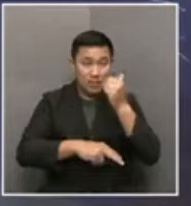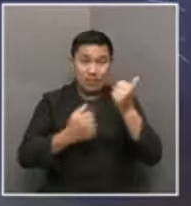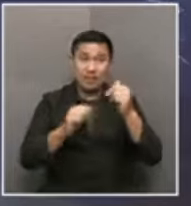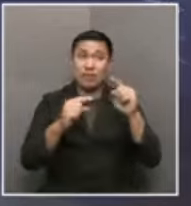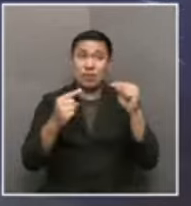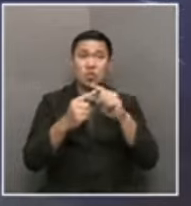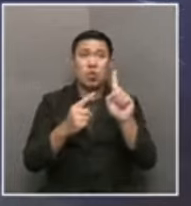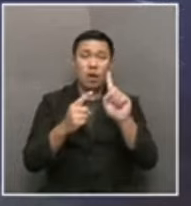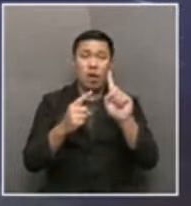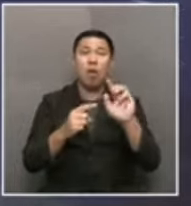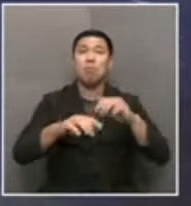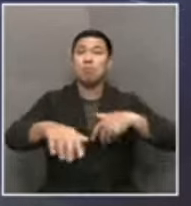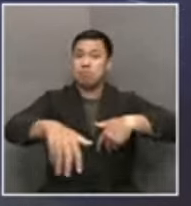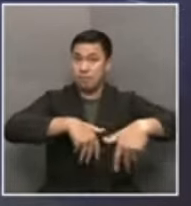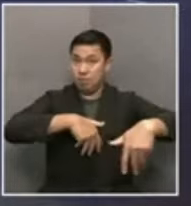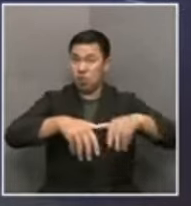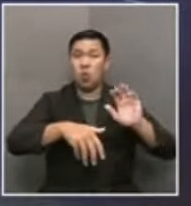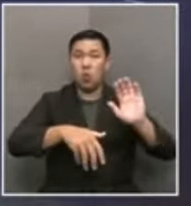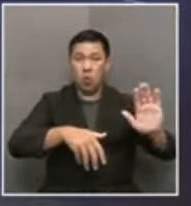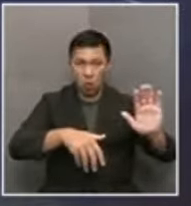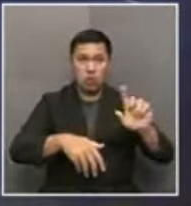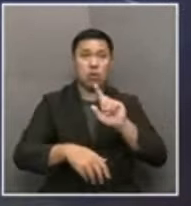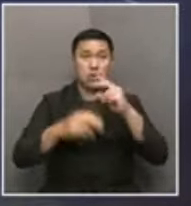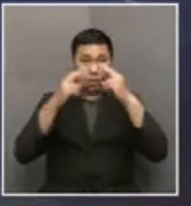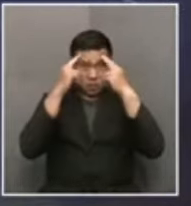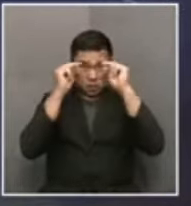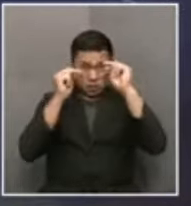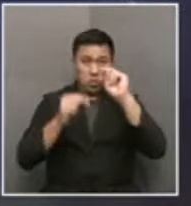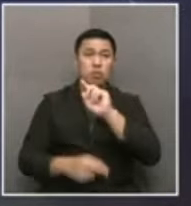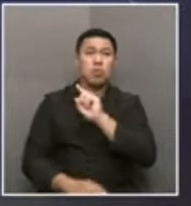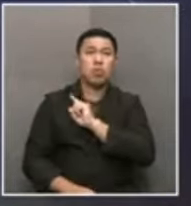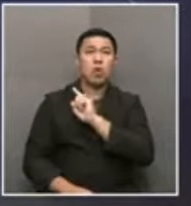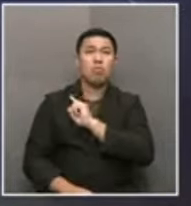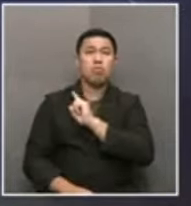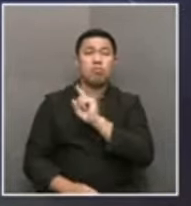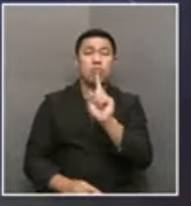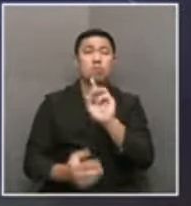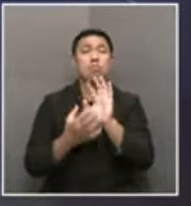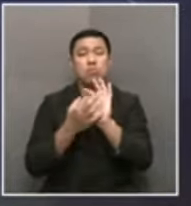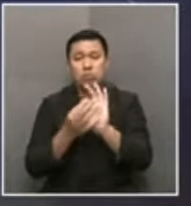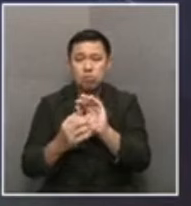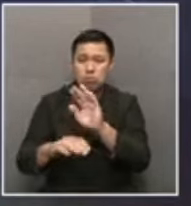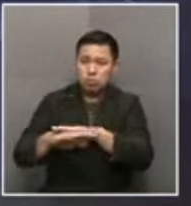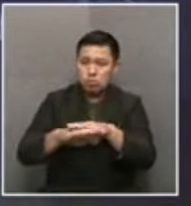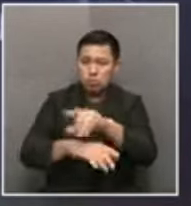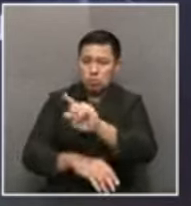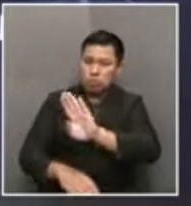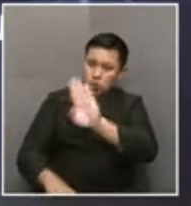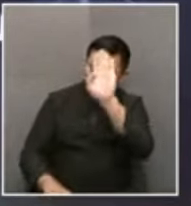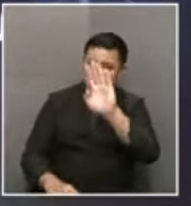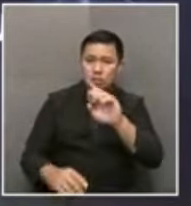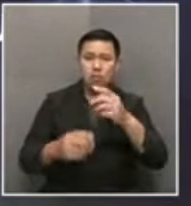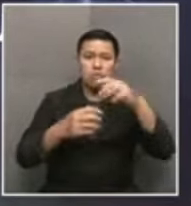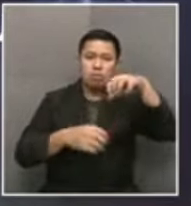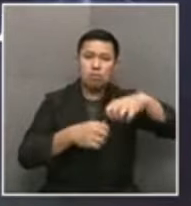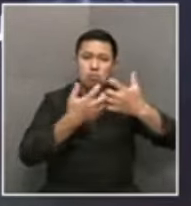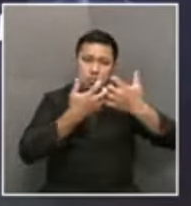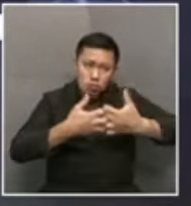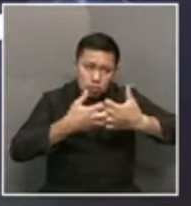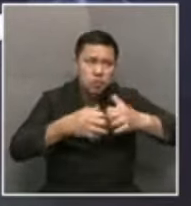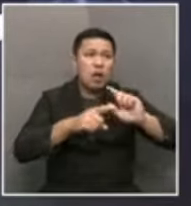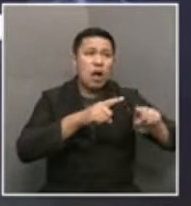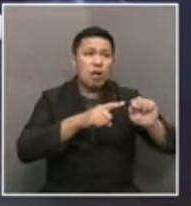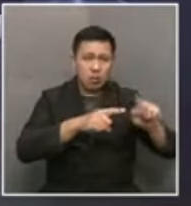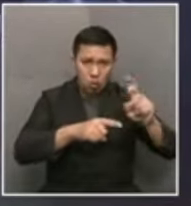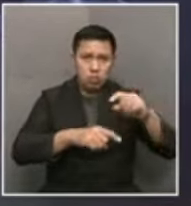นของพื้นที่ของพี่น้องประชาชนนะคะซึ่งนายกรัฐมนตรียังคงให้ความห่วงใยไปยังภาคธุรกิจแล้วก็นิคมอุตสาหกรรมต่างๆด้วยค่ะ